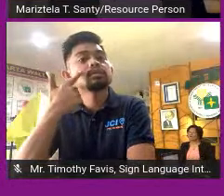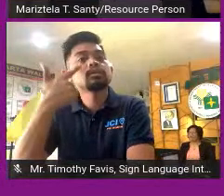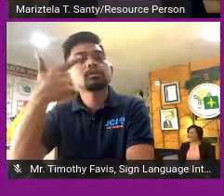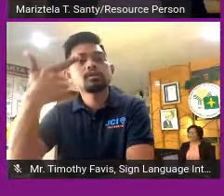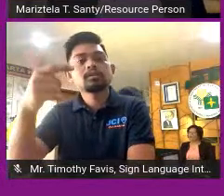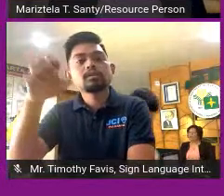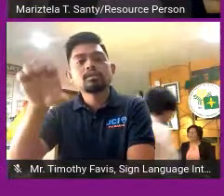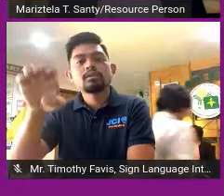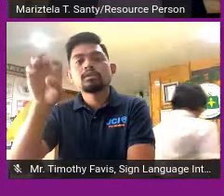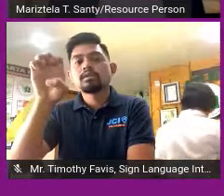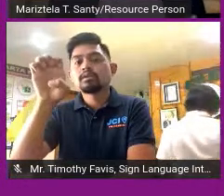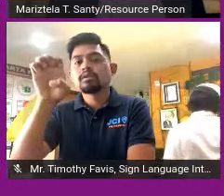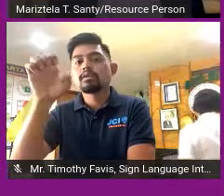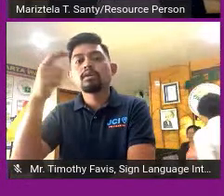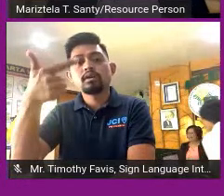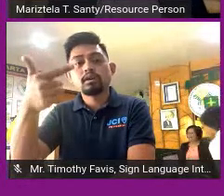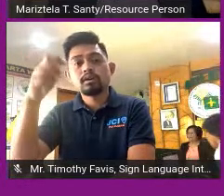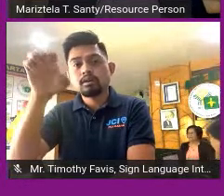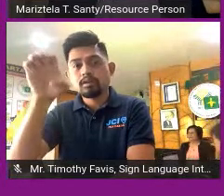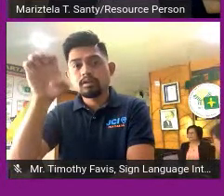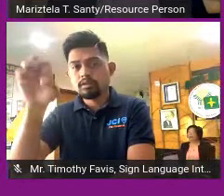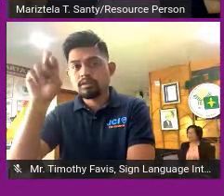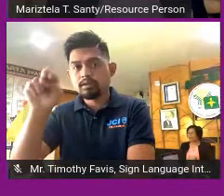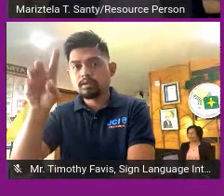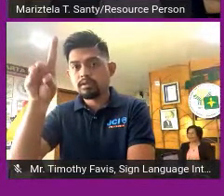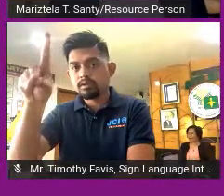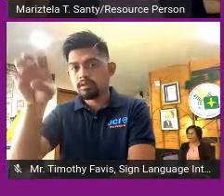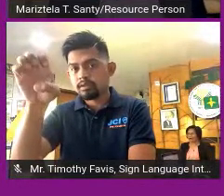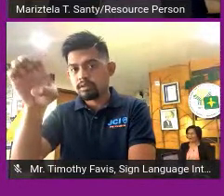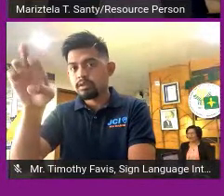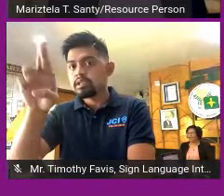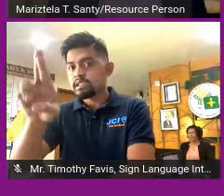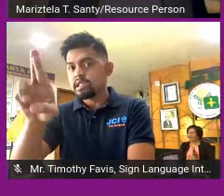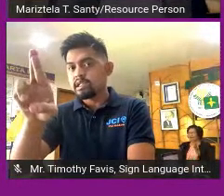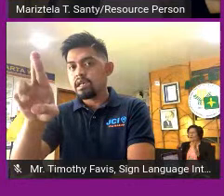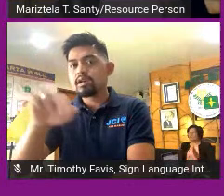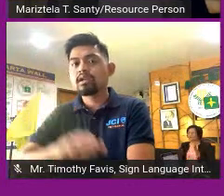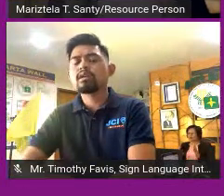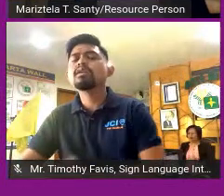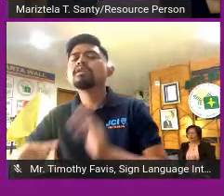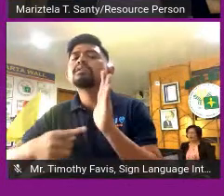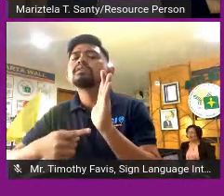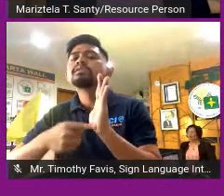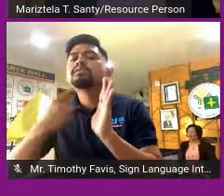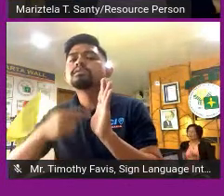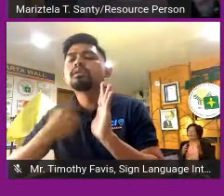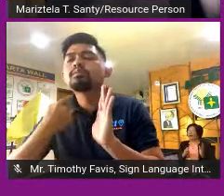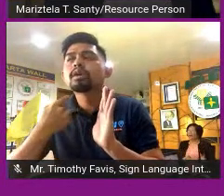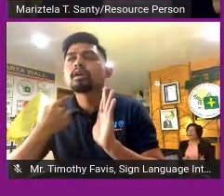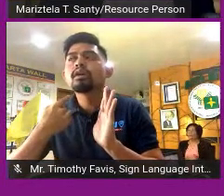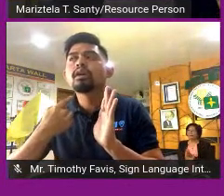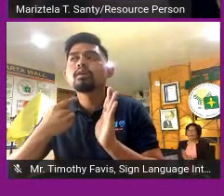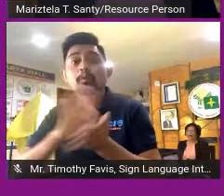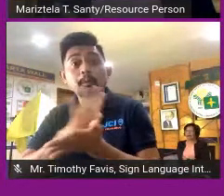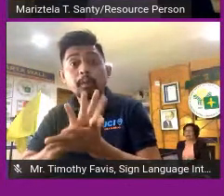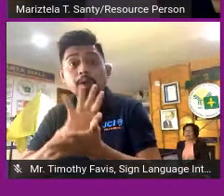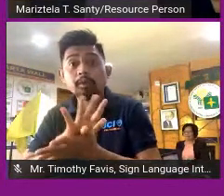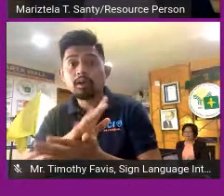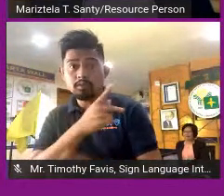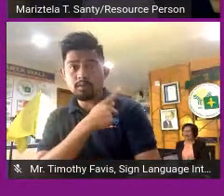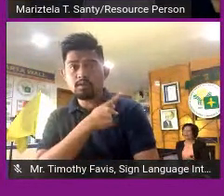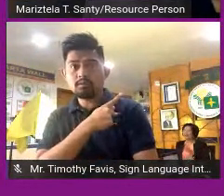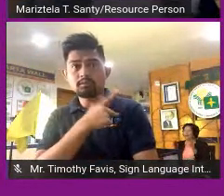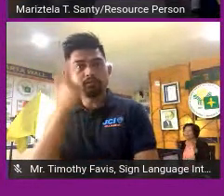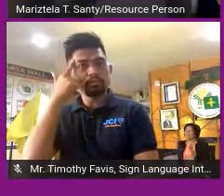mga information sheet ang nakalagay ay gender. Mali po. If we want to know kung babae at